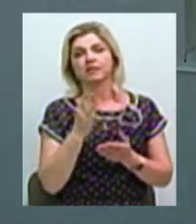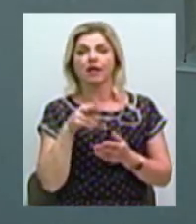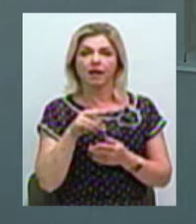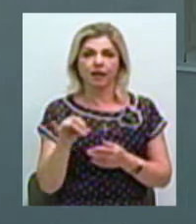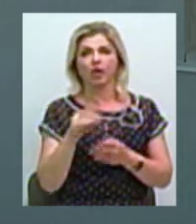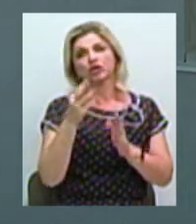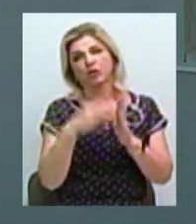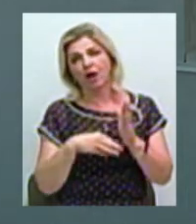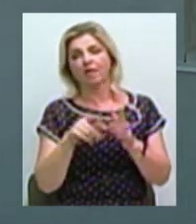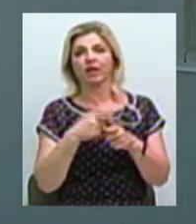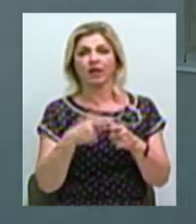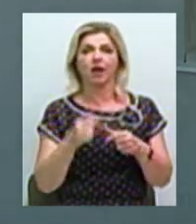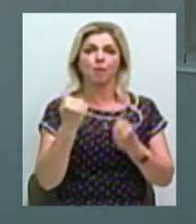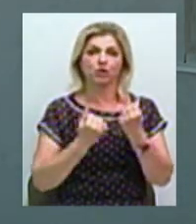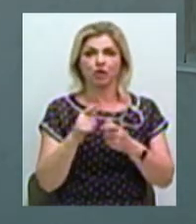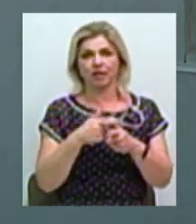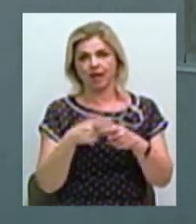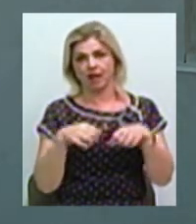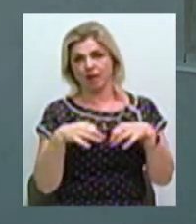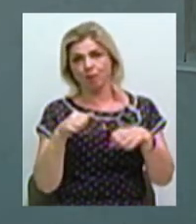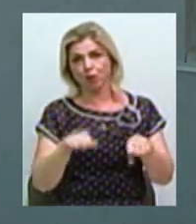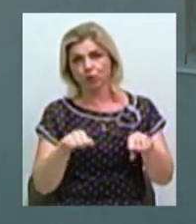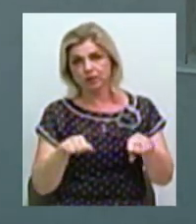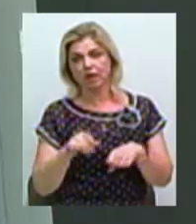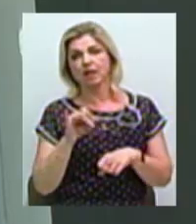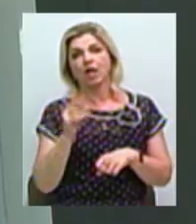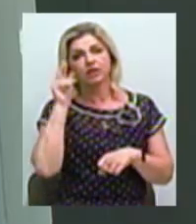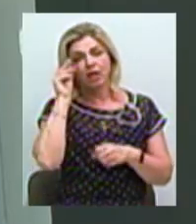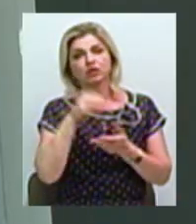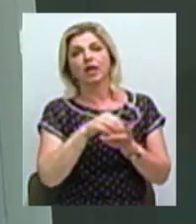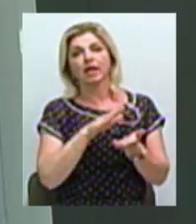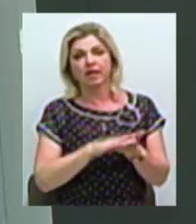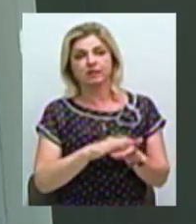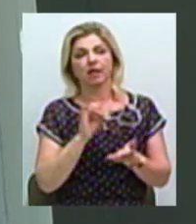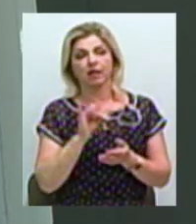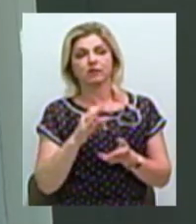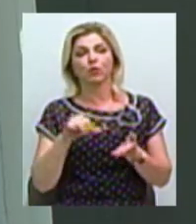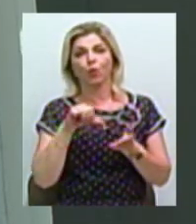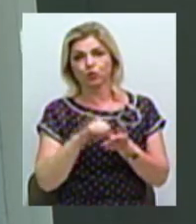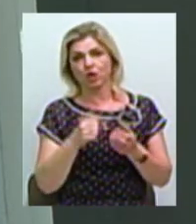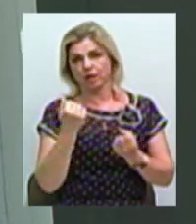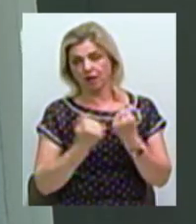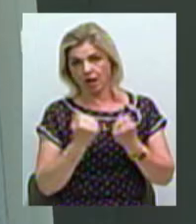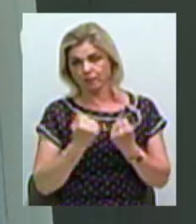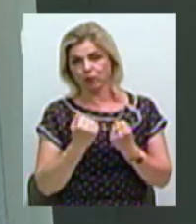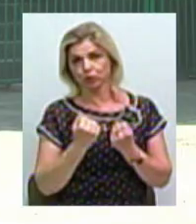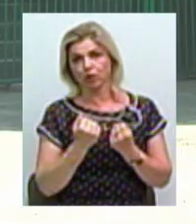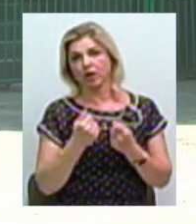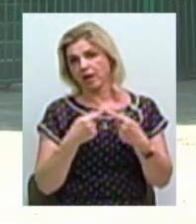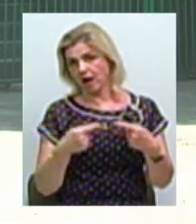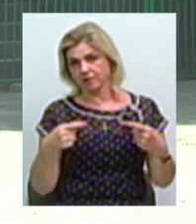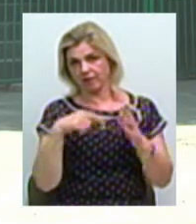цей автомобіль або мотоцикл. Дату першої реєстрації, кількість ДТП за участю цього транспортного засобу